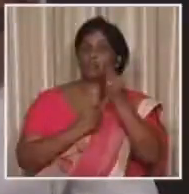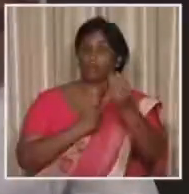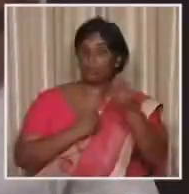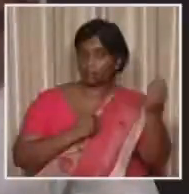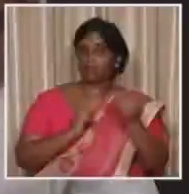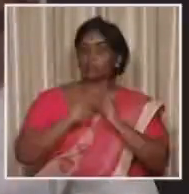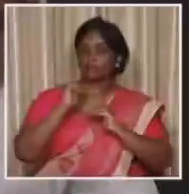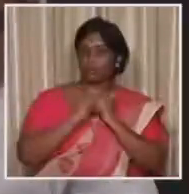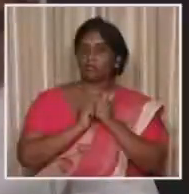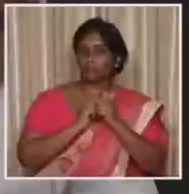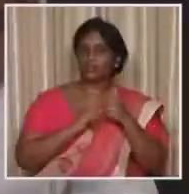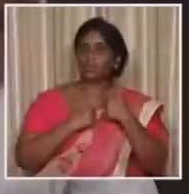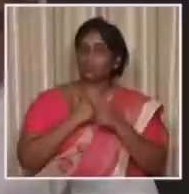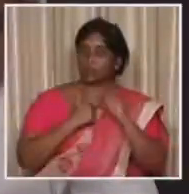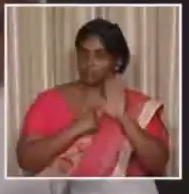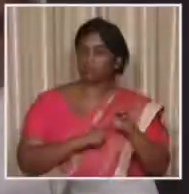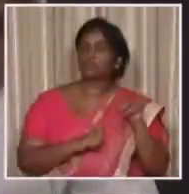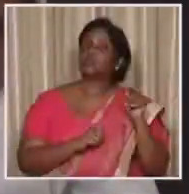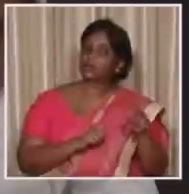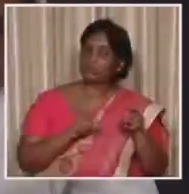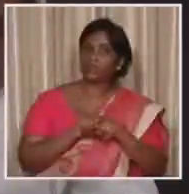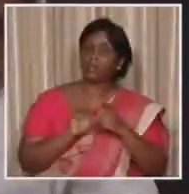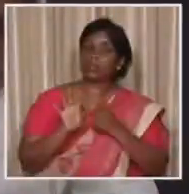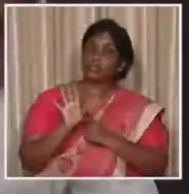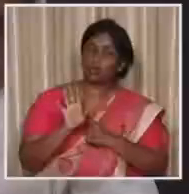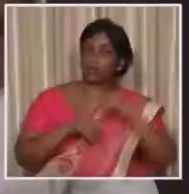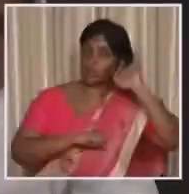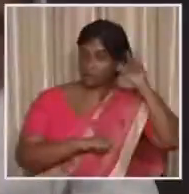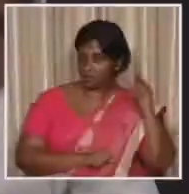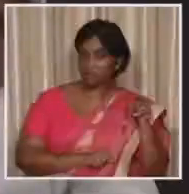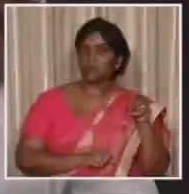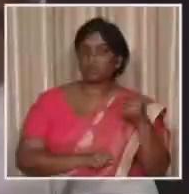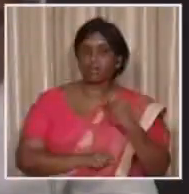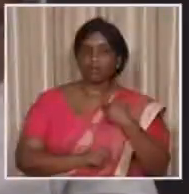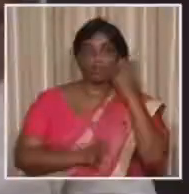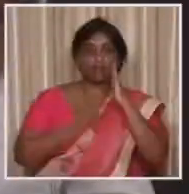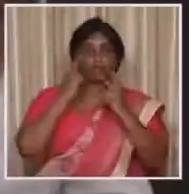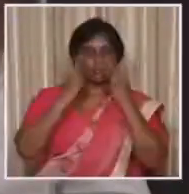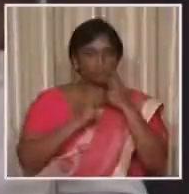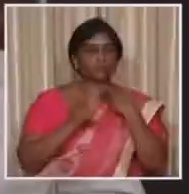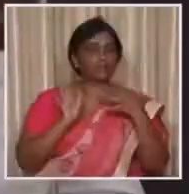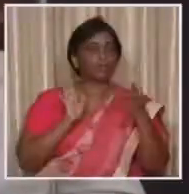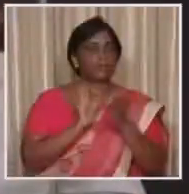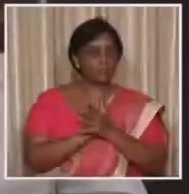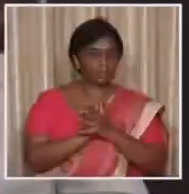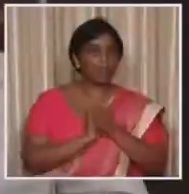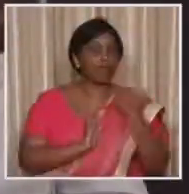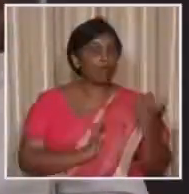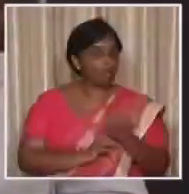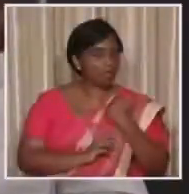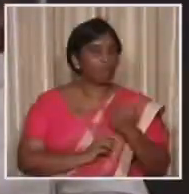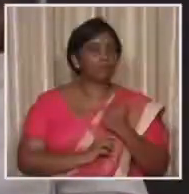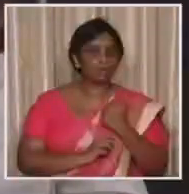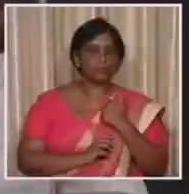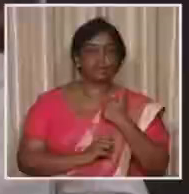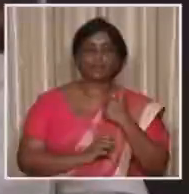යුතු වැඩසටහනක් අපි නිර්මාණය කළ යුතුයි. ඒ වගේම තරුණ සේවා සභාවෙන් අපි සංචාරක කර්මාන්තයත් එක්ක අපි දෙනවා අලුතෙන්